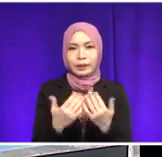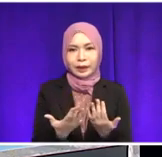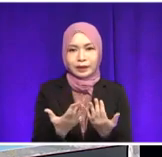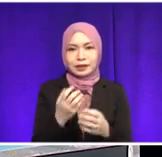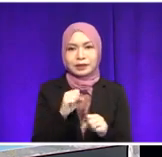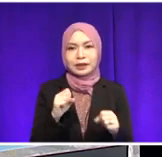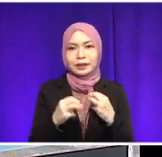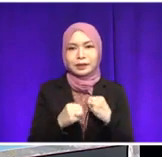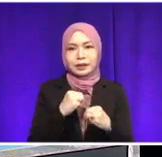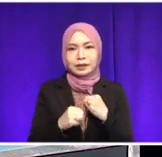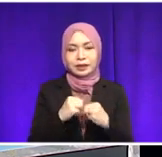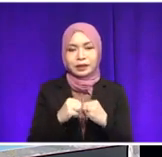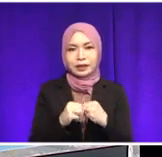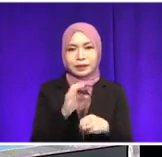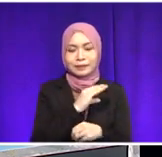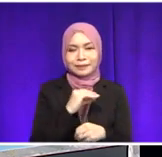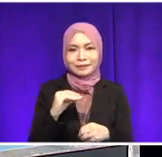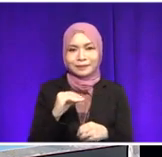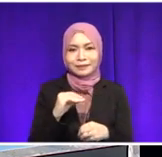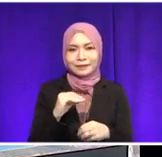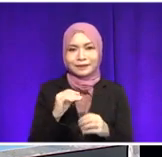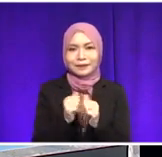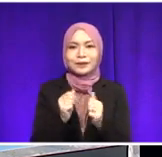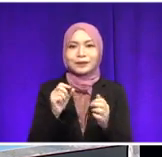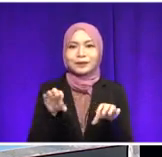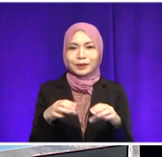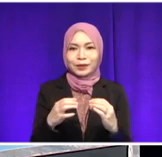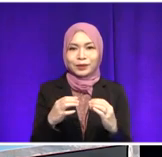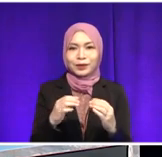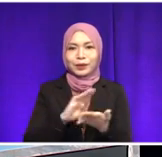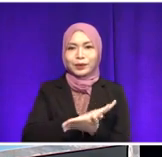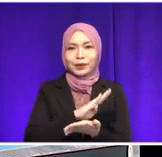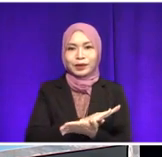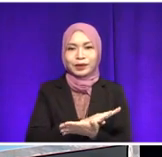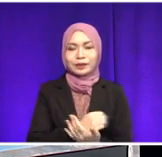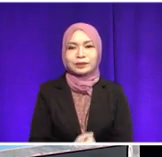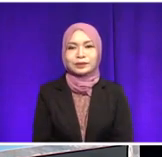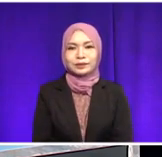menyelesaikannya melalui catatan-catatan di dalam borong Project